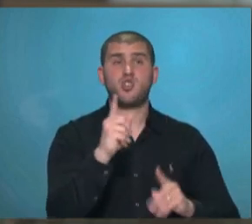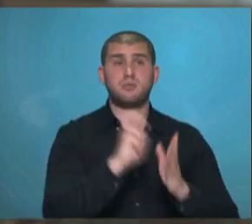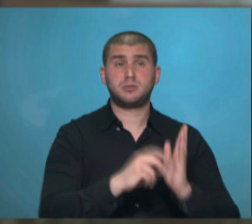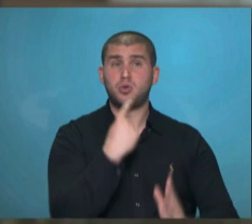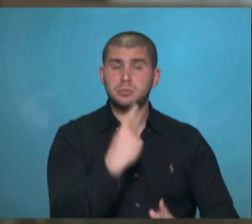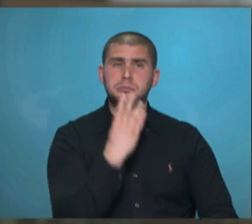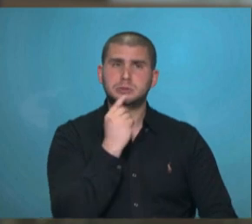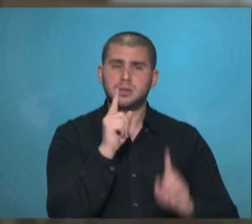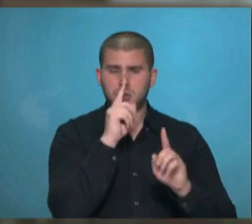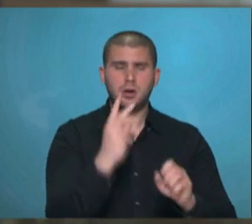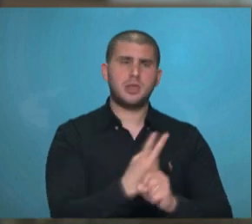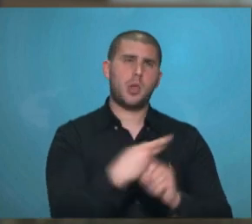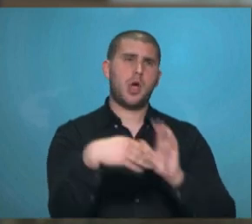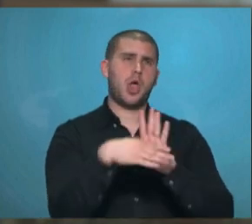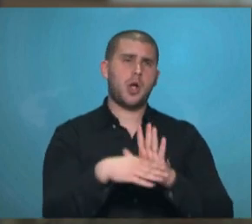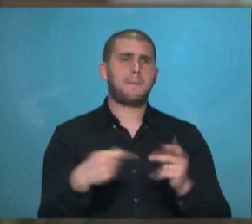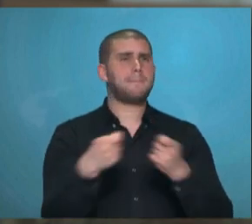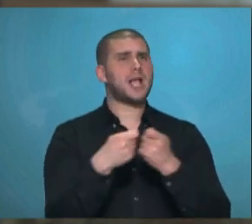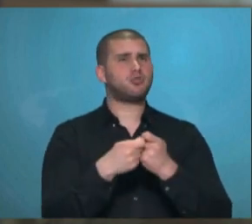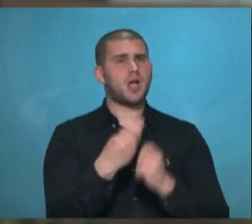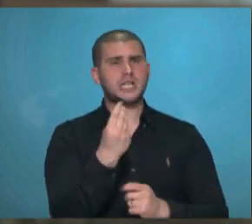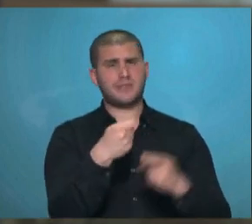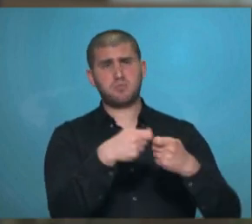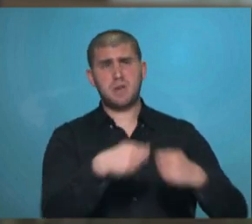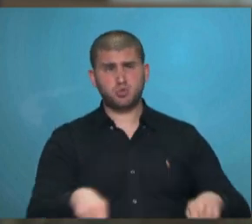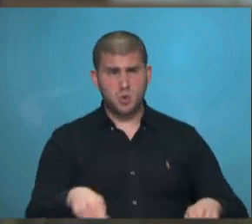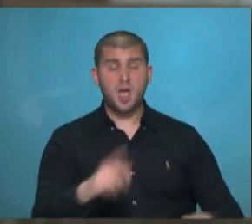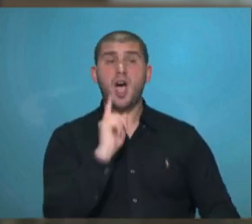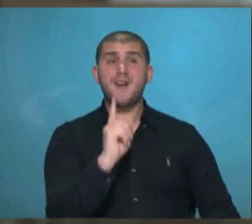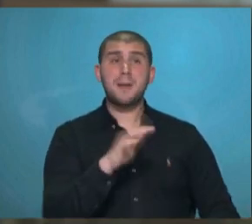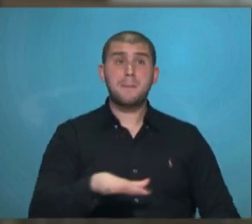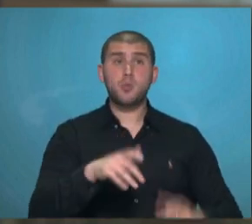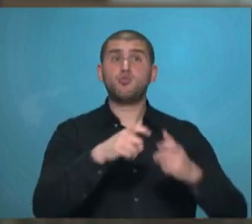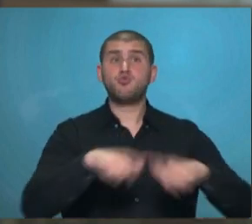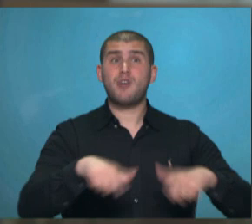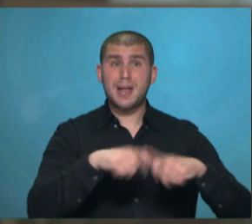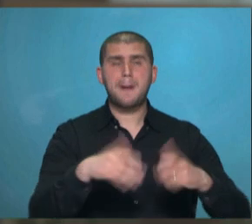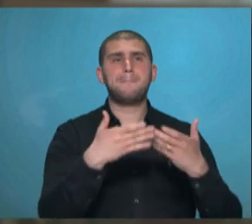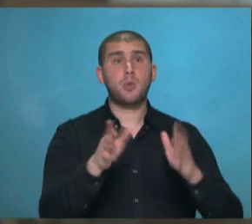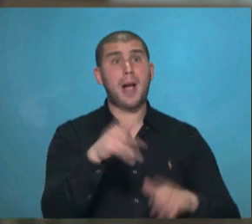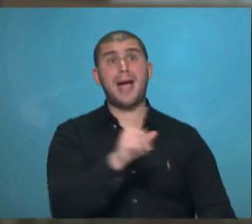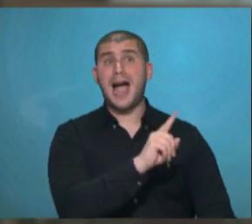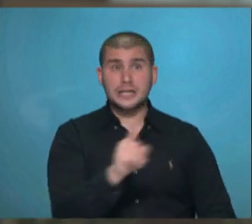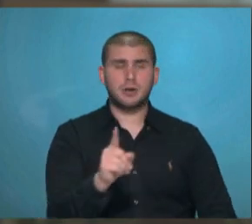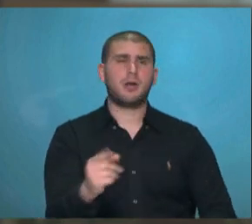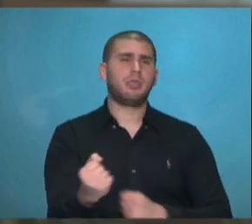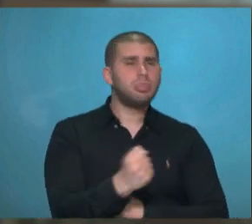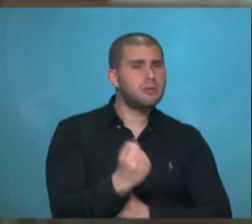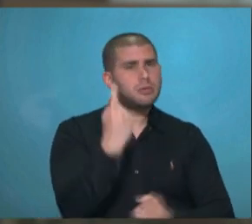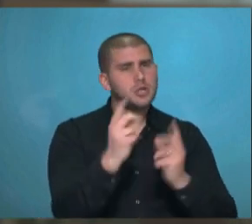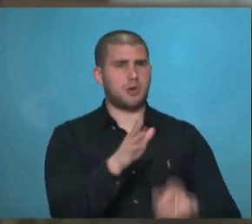בסך הכל התרגלו לחוק בכל מה שקשור לכסף מזומן, אבל בתחום הצ'קים הפתוחים שנאסרו גם הם, מזהים שם